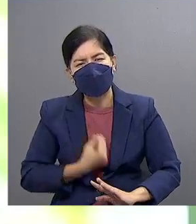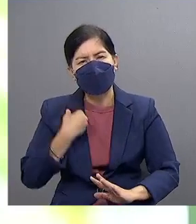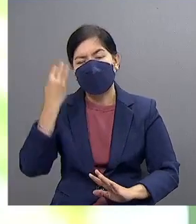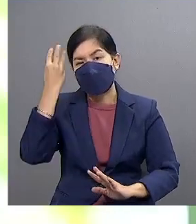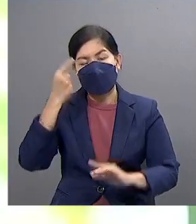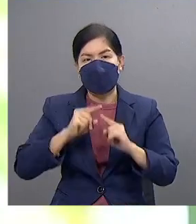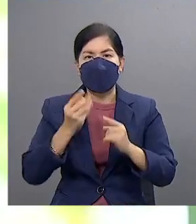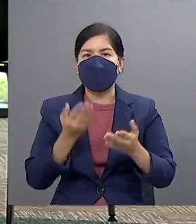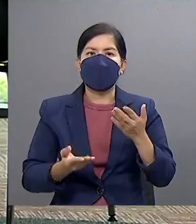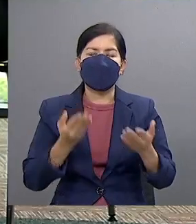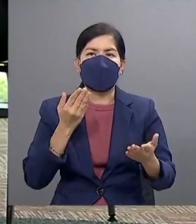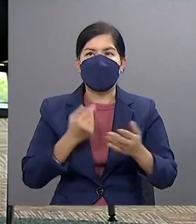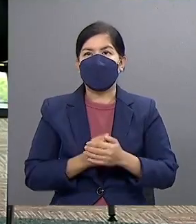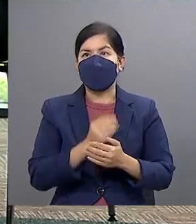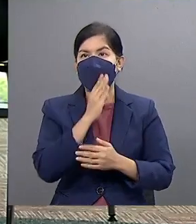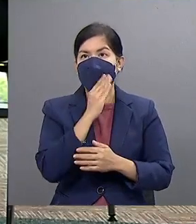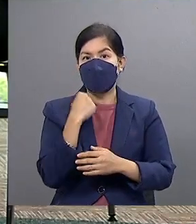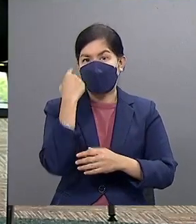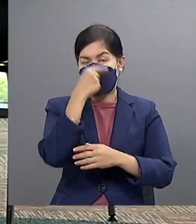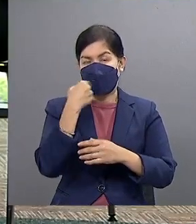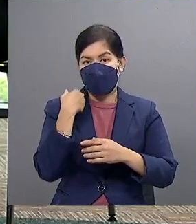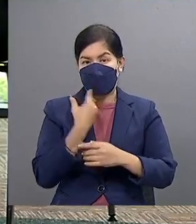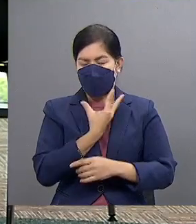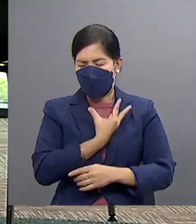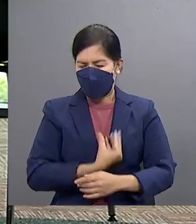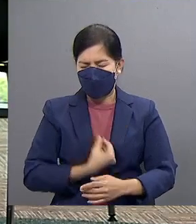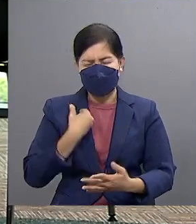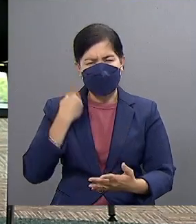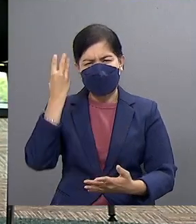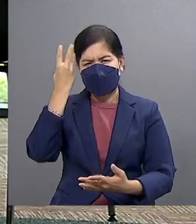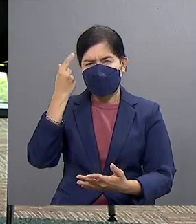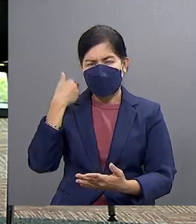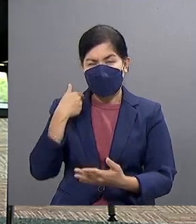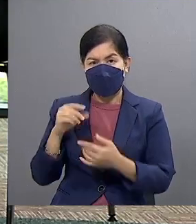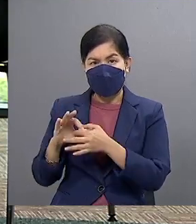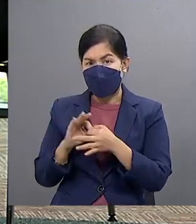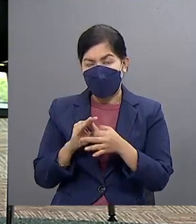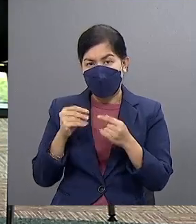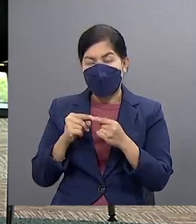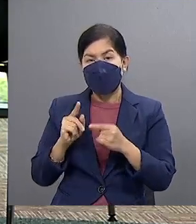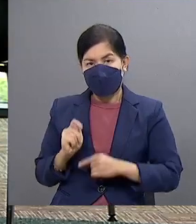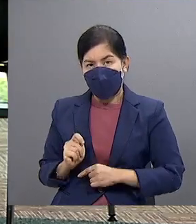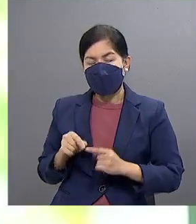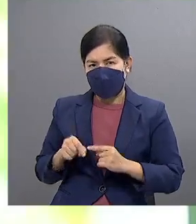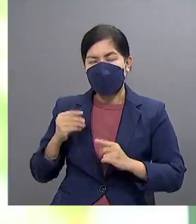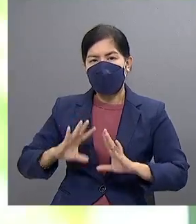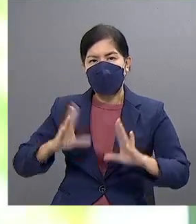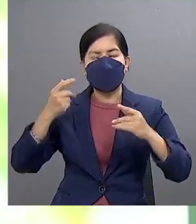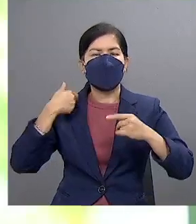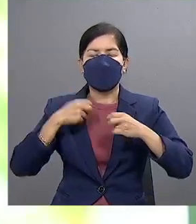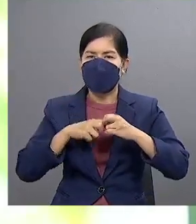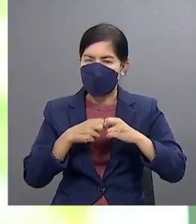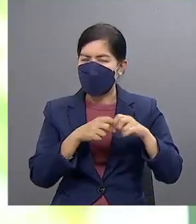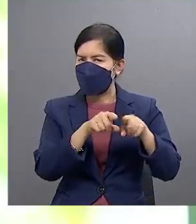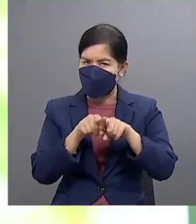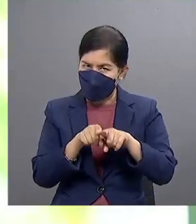ใครที่เป็นโรคซึมเศร้าเป็นโรคเครียดอาจจะมาจากต่อมหมวกไตหมดไฟก็ได้เพราะฉะนั้นเนี่ยเห็นไหมฮะมันเป็นได้สองทางเลย